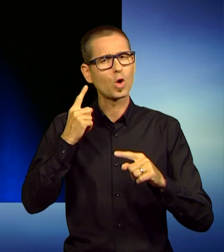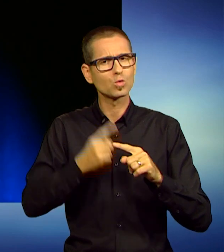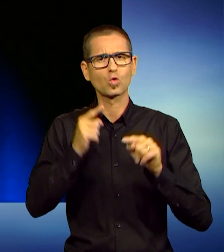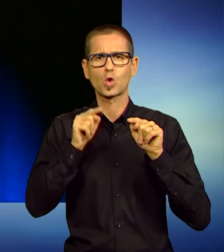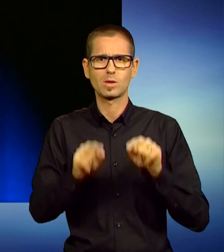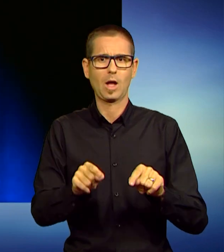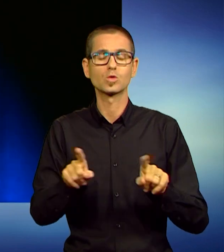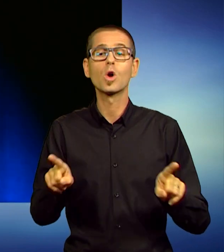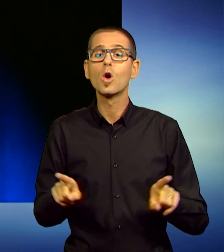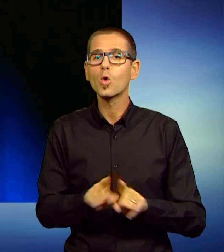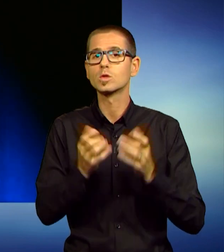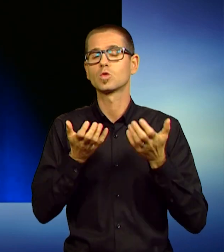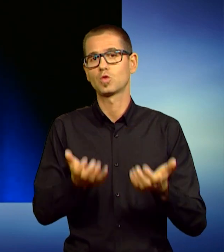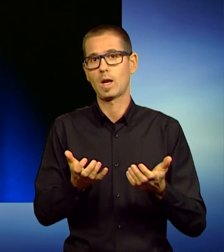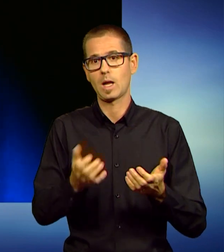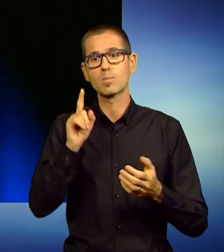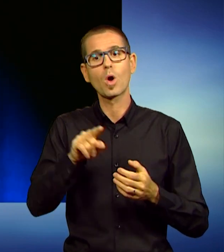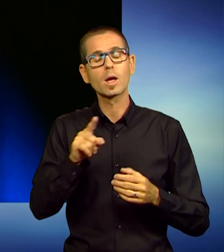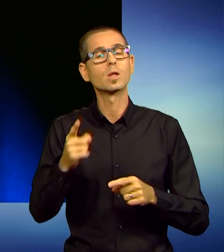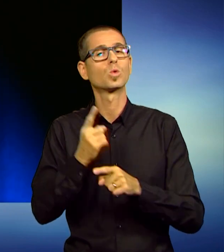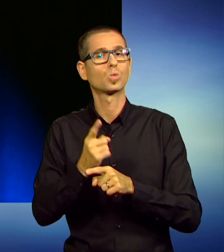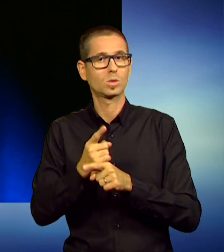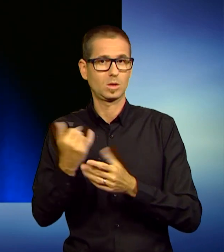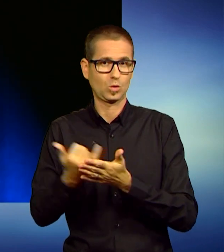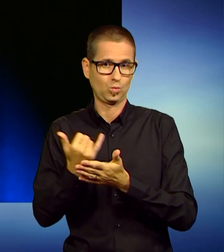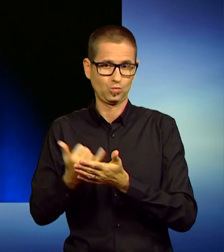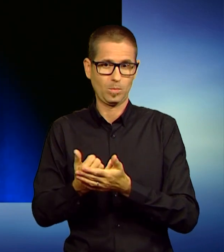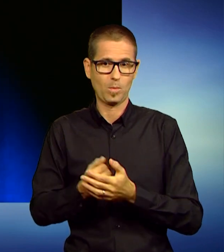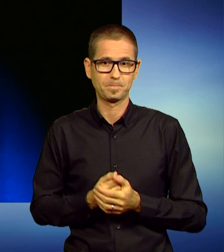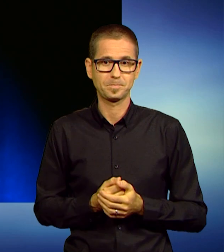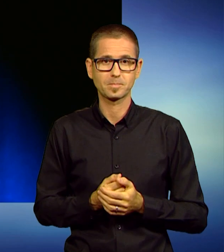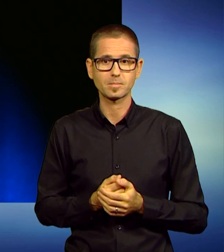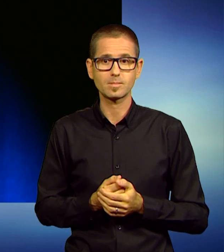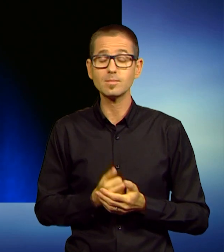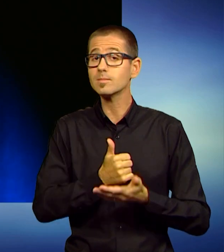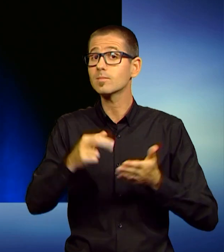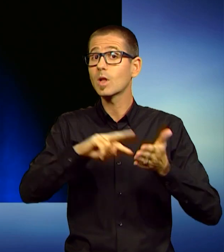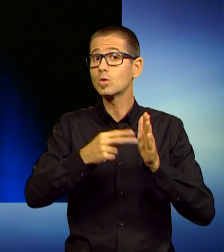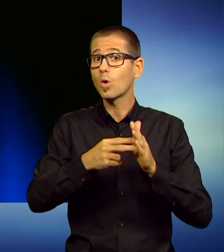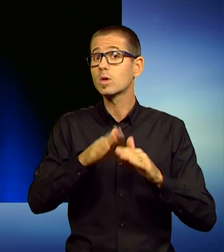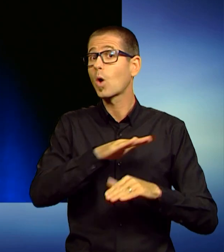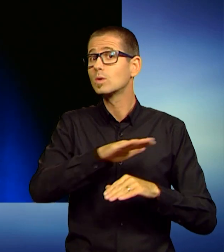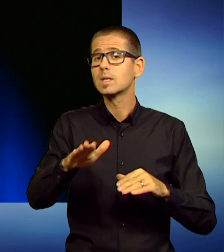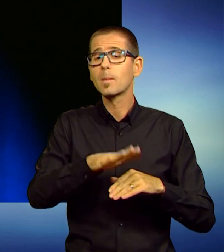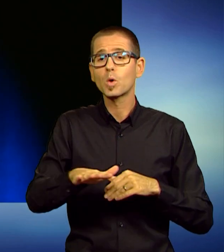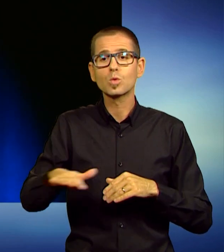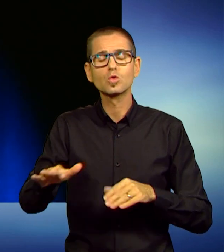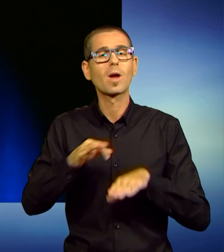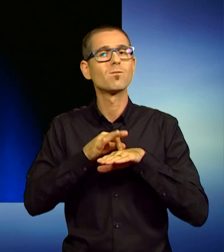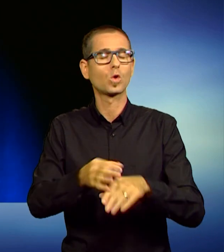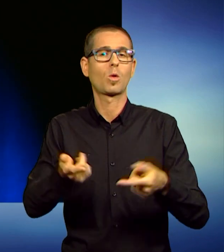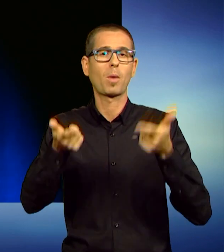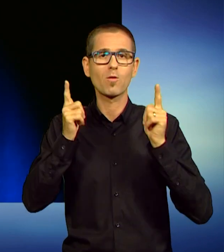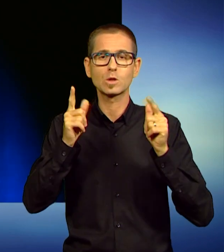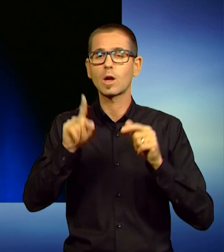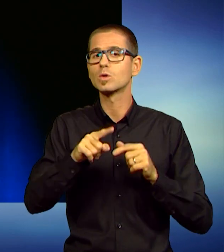takšno, kakršno želimo in si jo tudi zaslužimo. Le strokovnost na vseh področjih vodi v profesionalnost